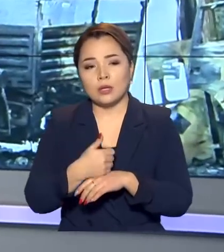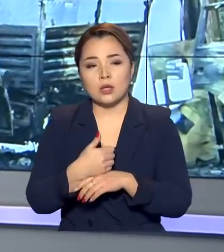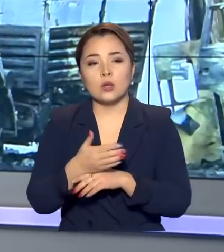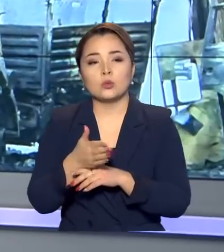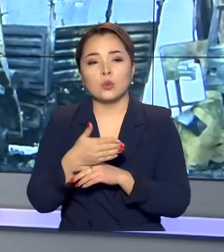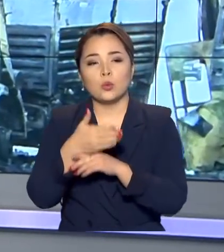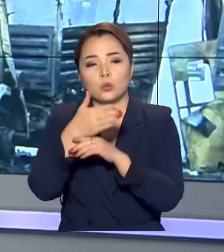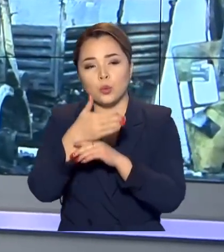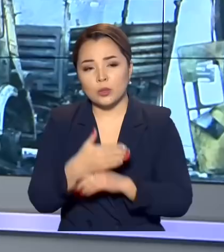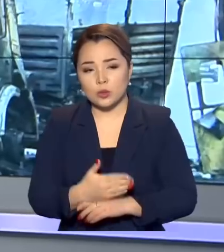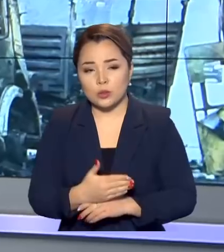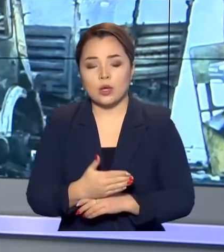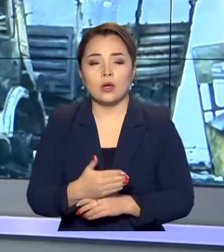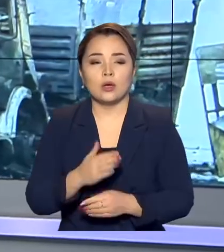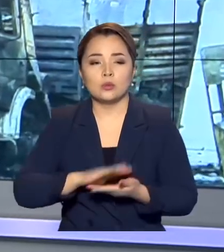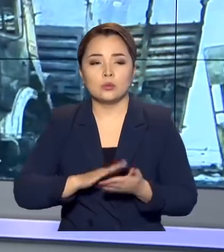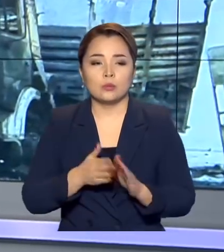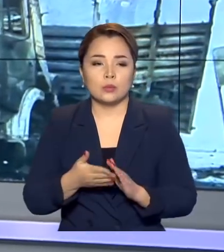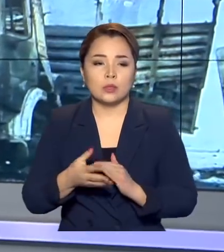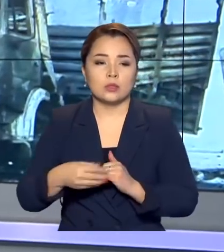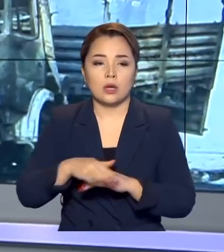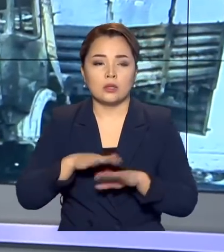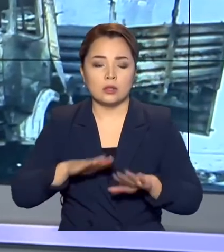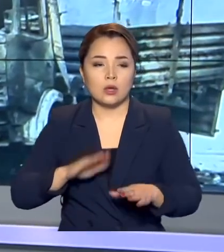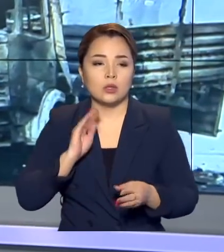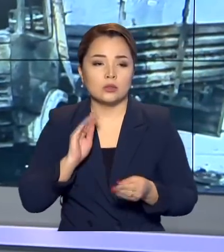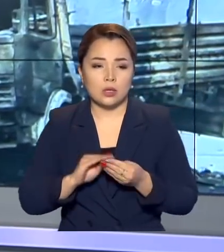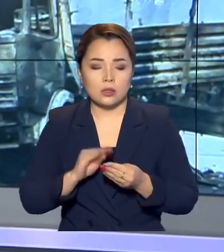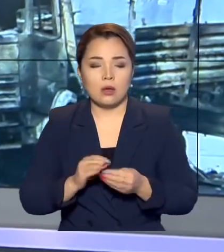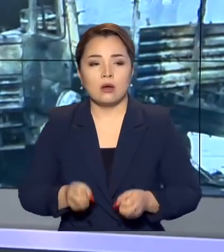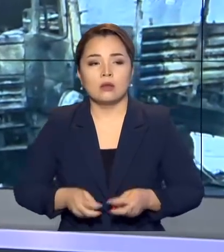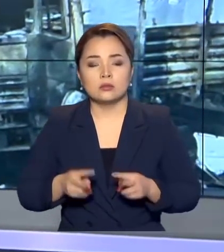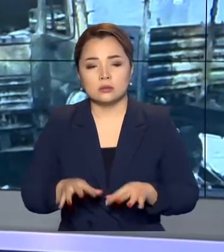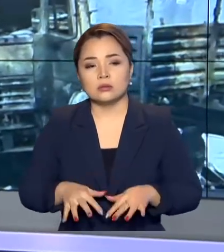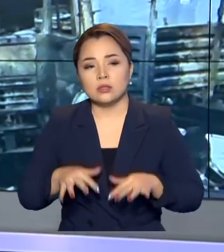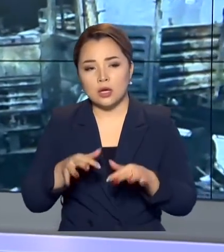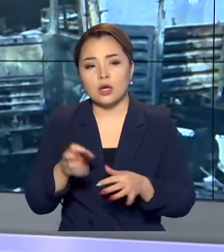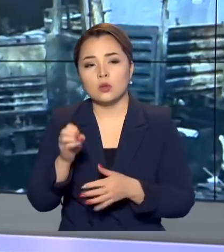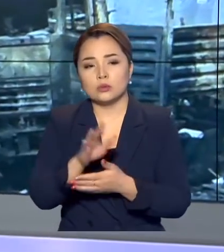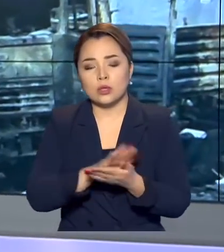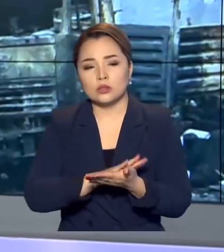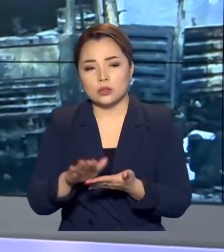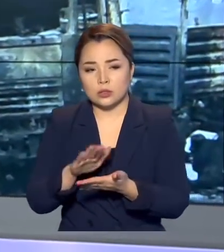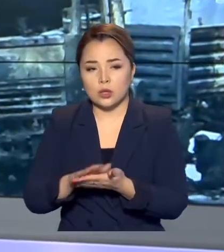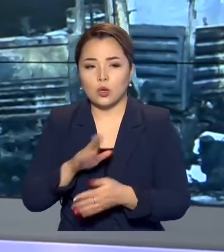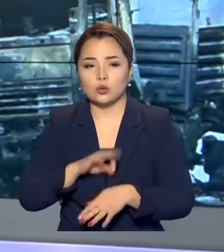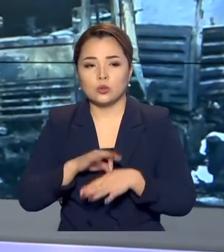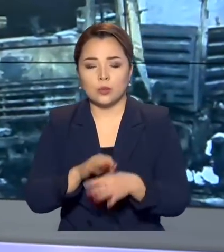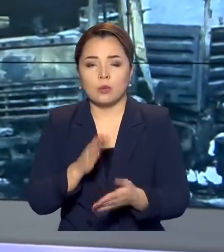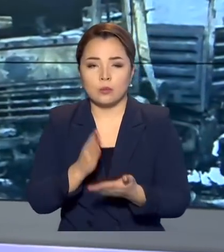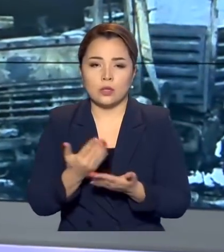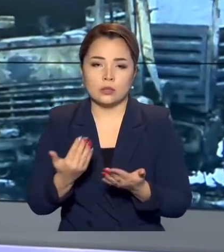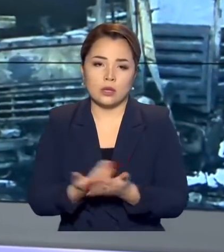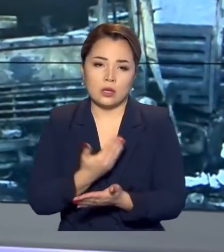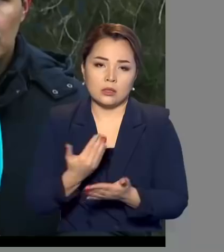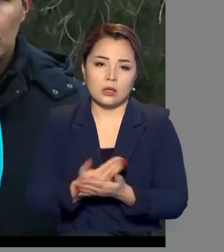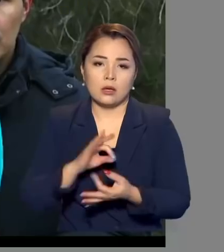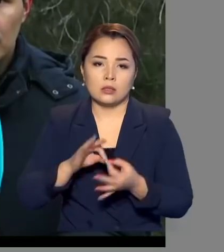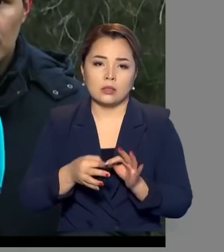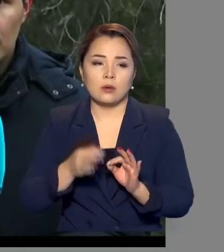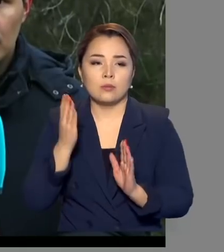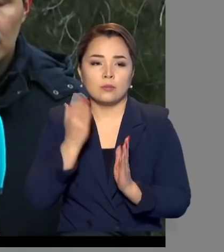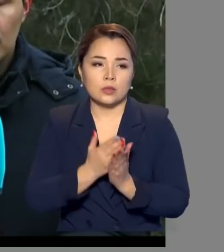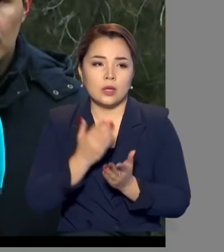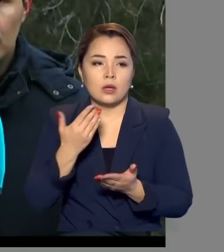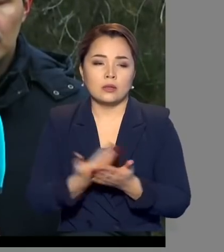Ал өңірдегі жағдай тұрақталуда, бірақ антитеррорлық операция әлі де жалғасып жатыр. Аймақ бойынша соңғы мәліметтерді айту үшін